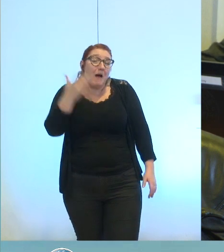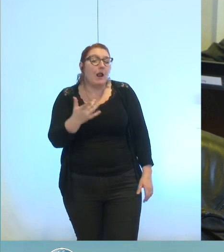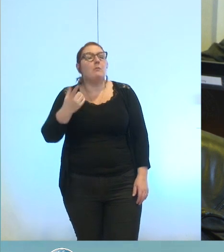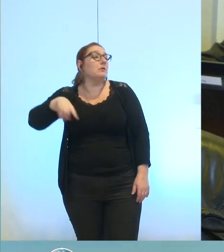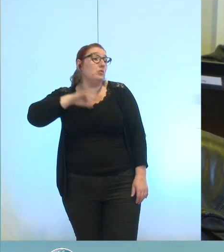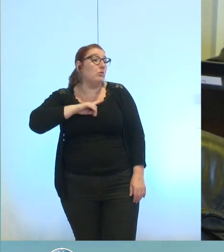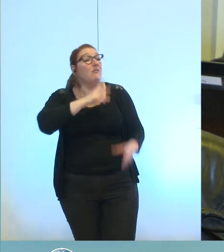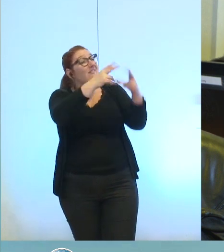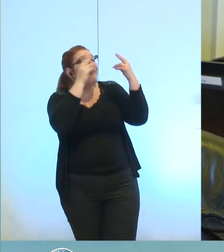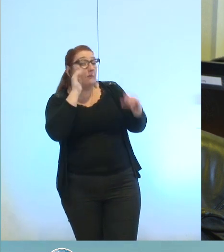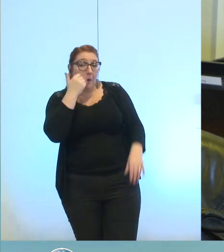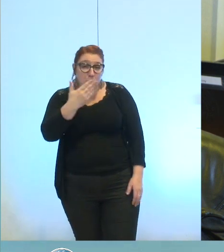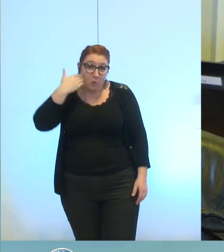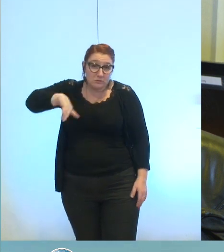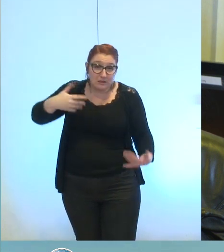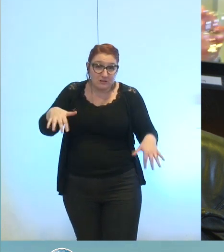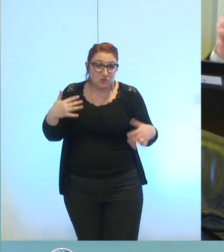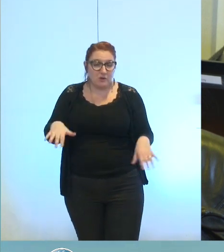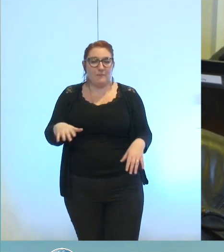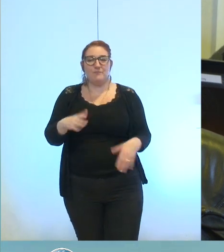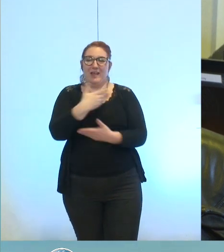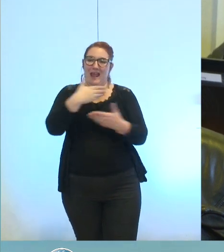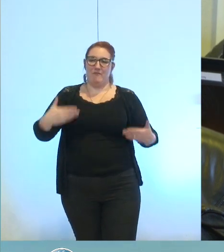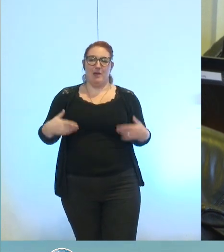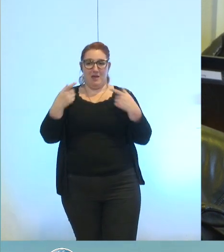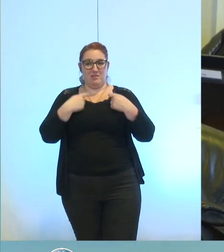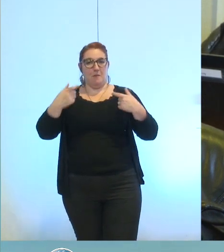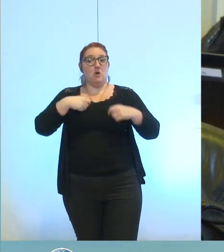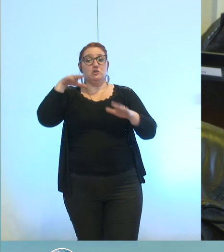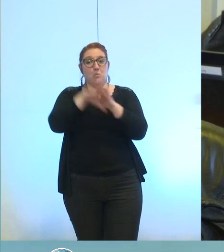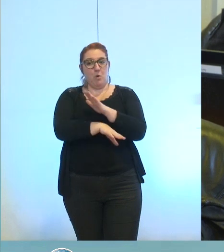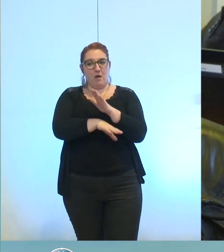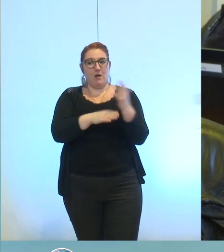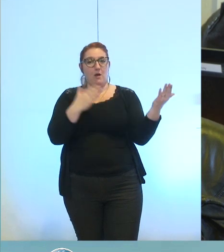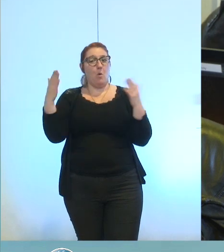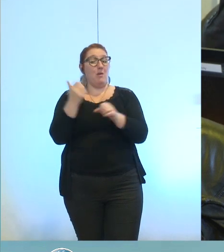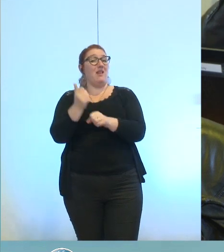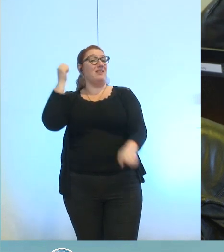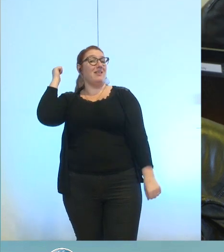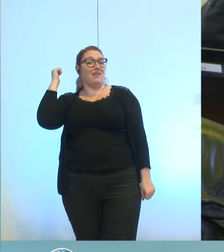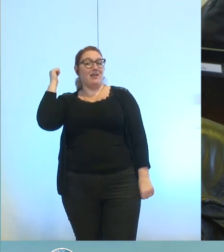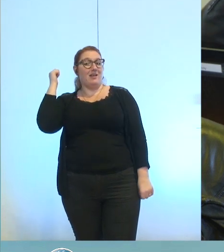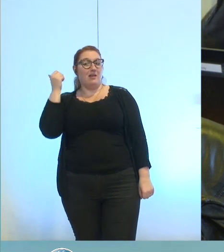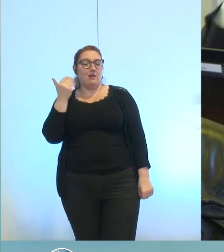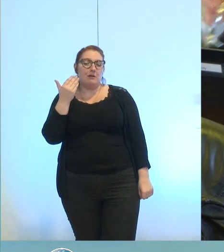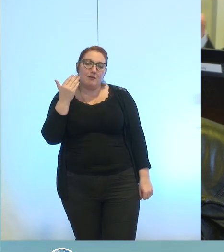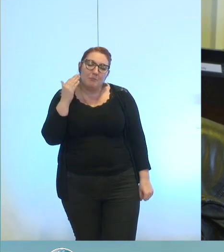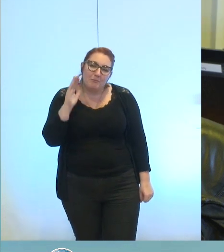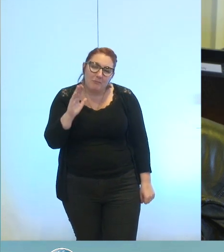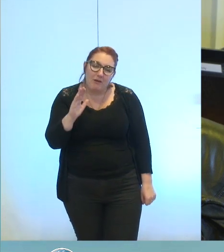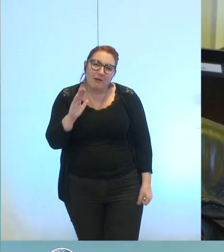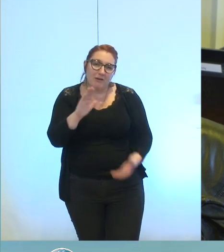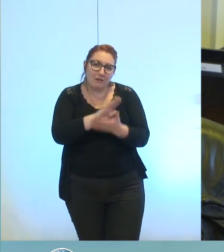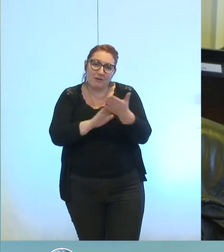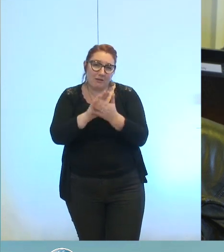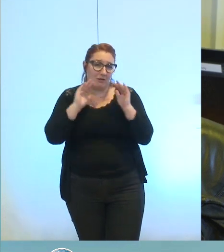dépense à la fin ça va moins dépenser par rapport à l'année dernière mais il n'en demeure pas moins que